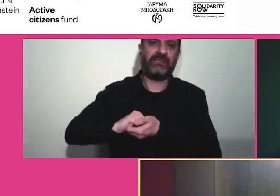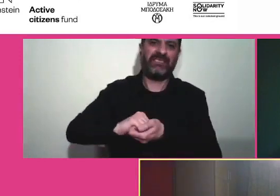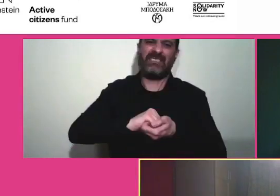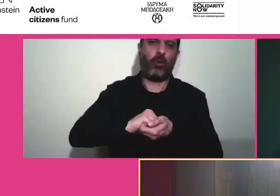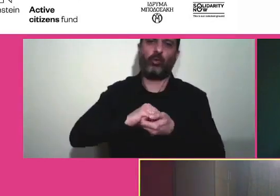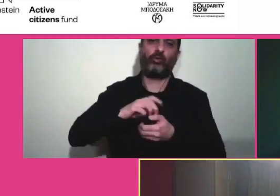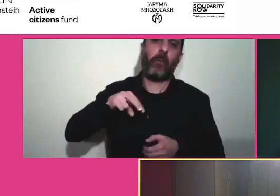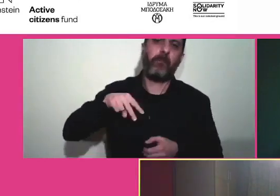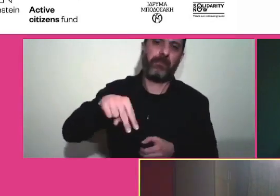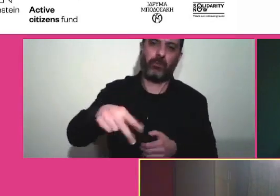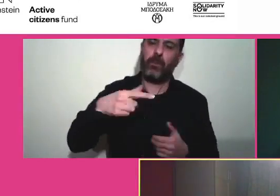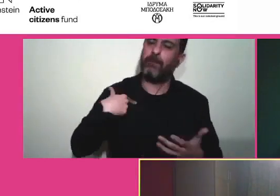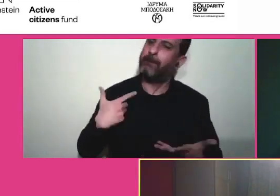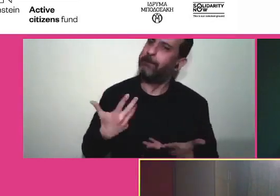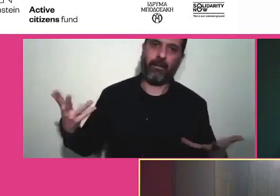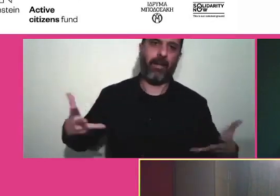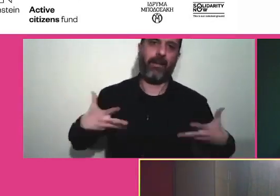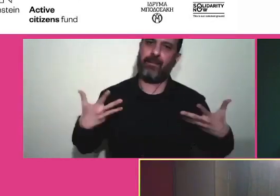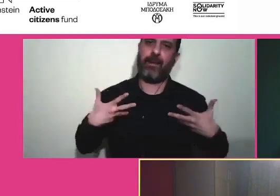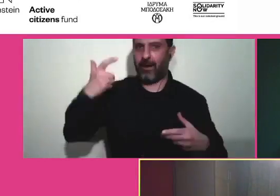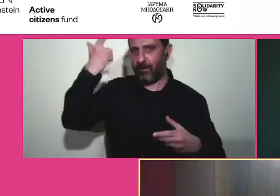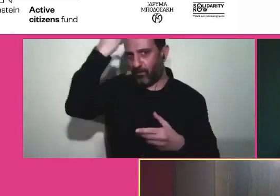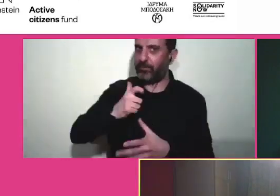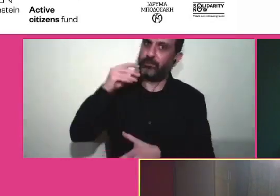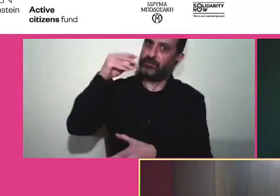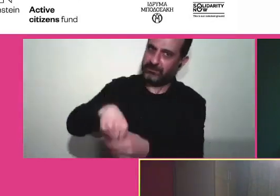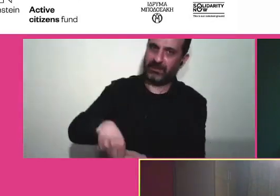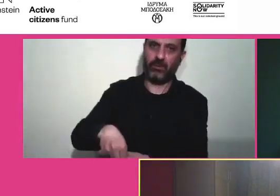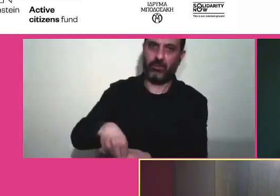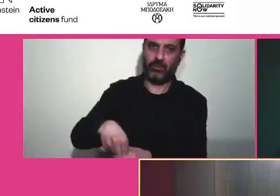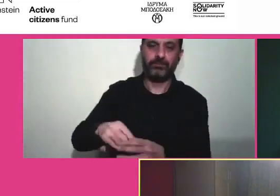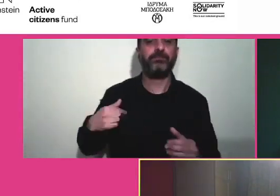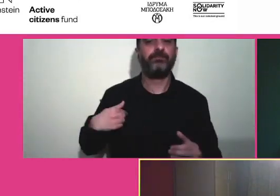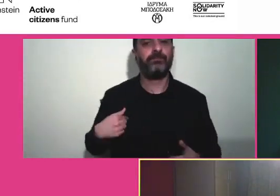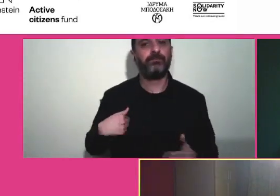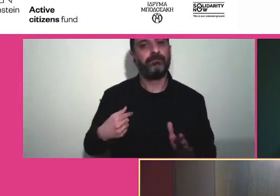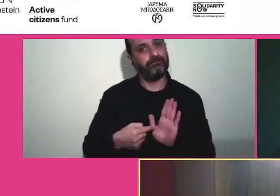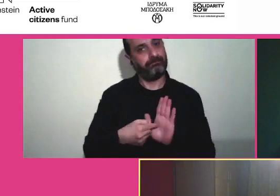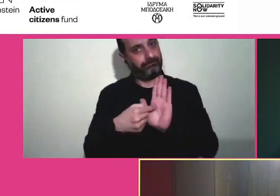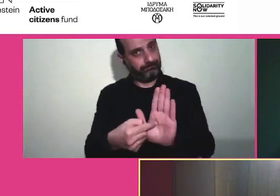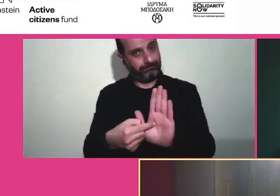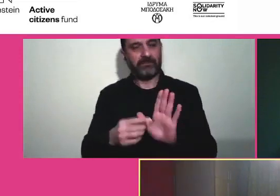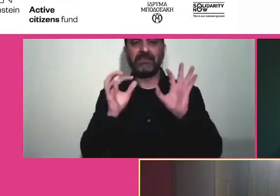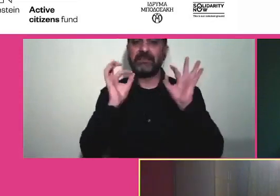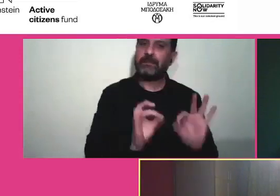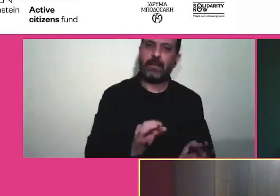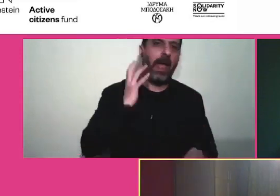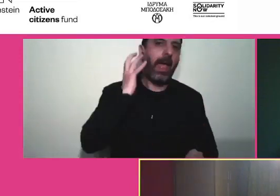να σας παραθέσω από τη δική μου σκοπιά, τόσο μιλώντας ως άνθρωπος, αλλά και ως επιστήμονας,